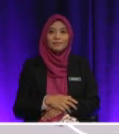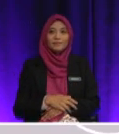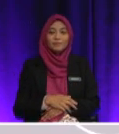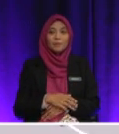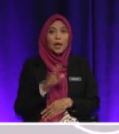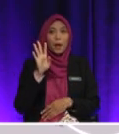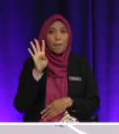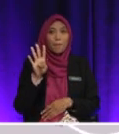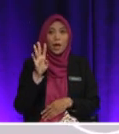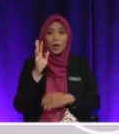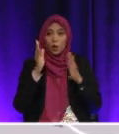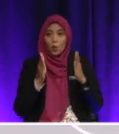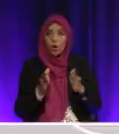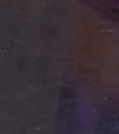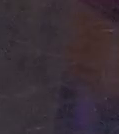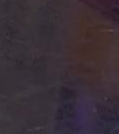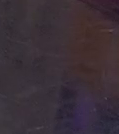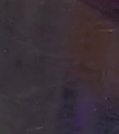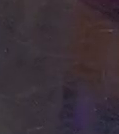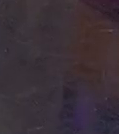murid dengan 4